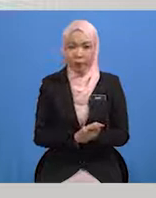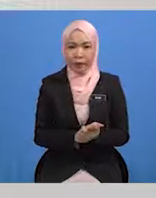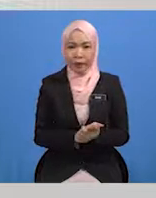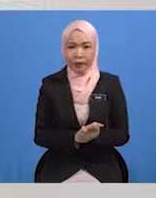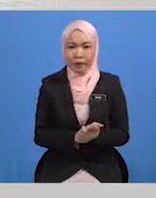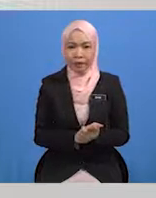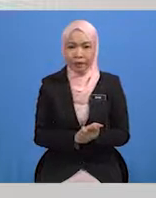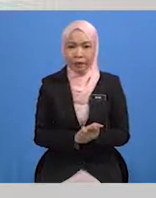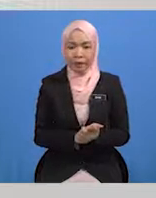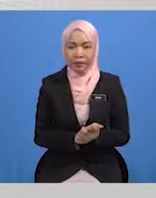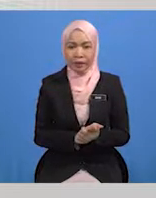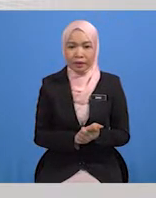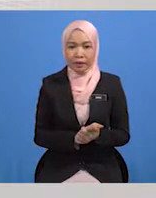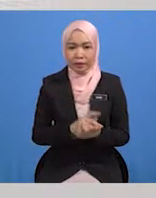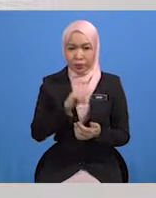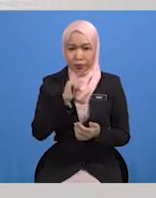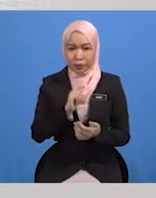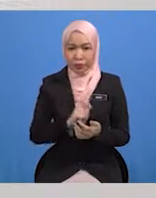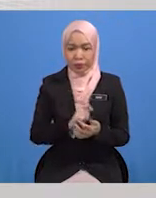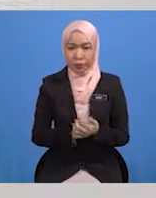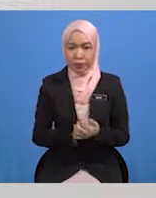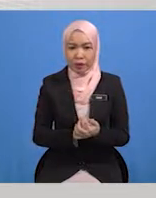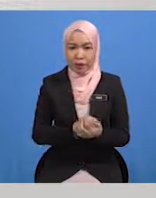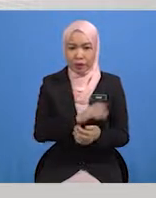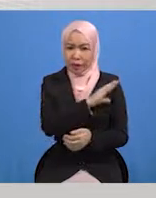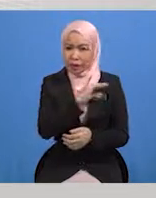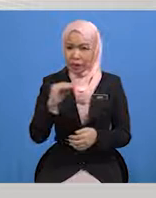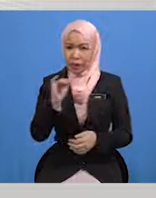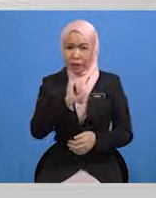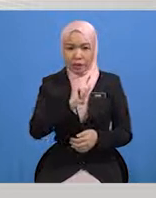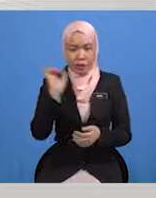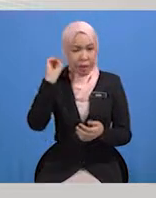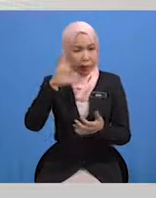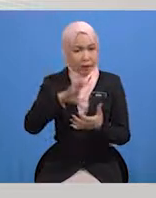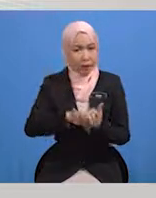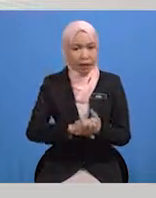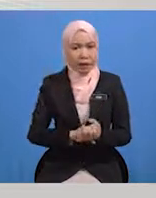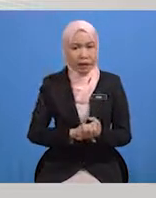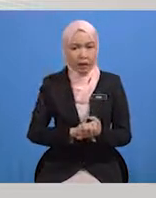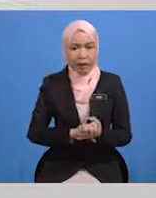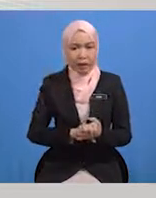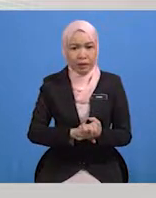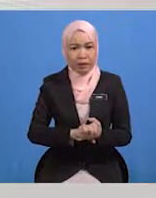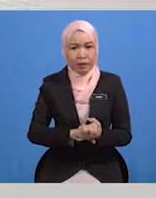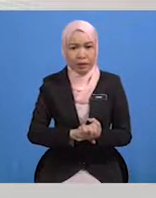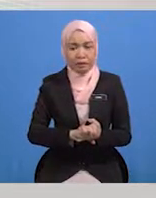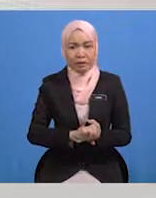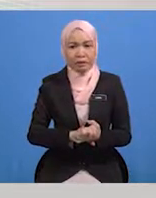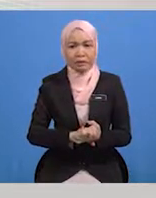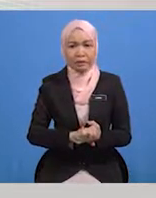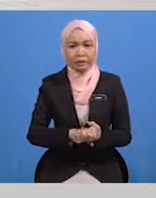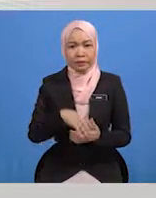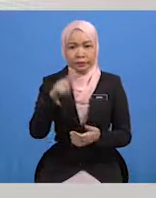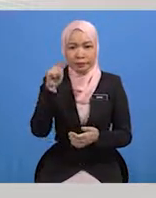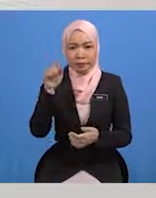Marga tua, dan saya percaya Tuan Setiawan Tanjung